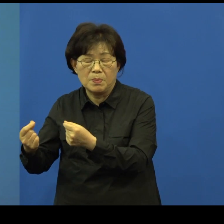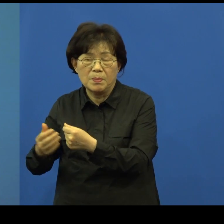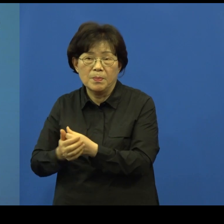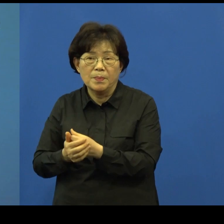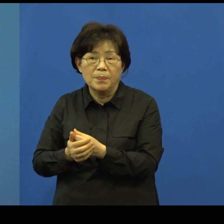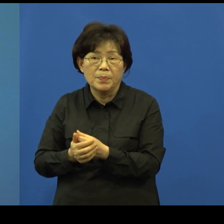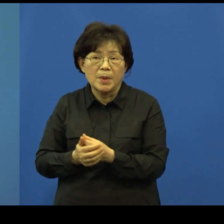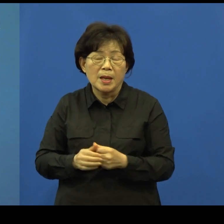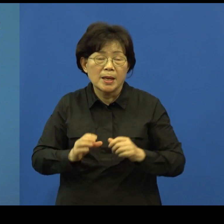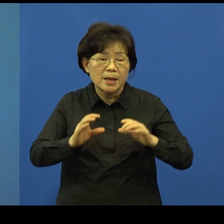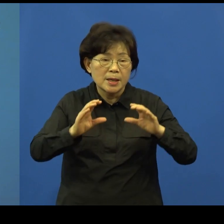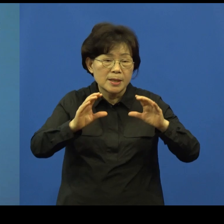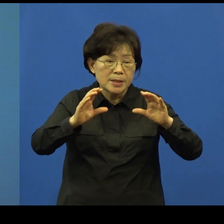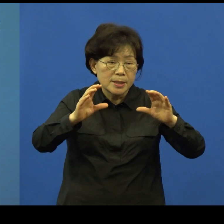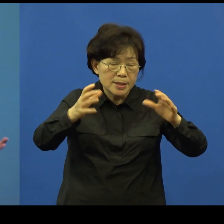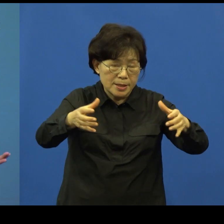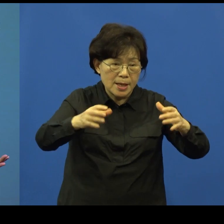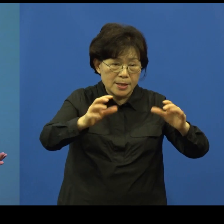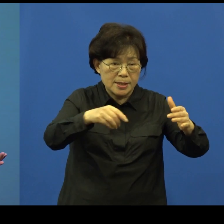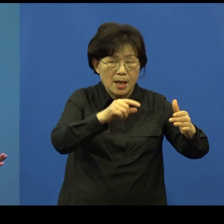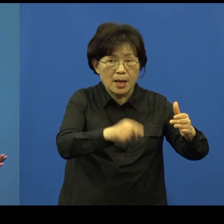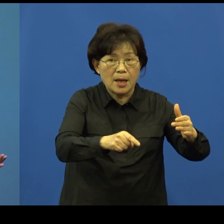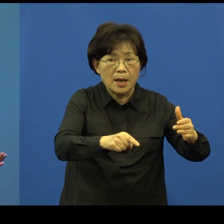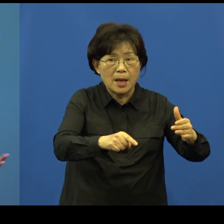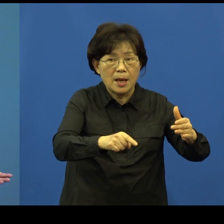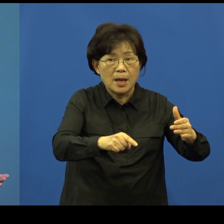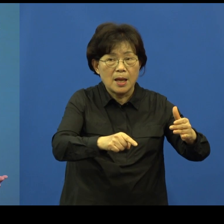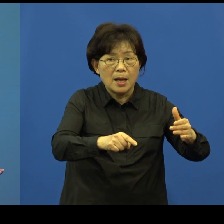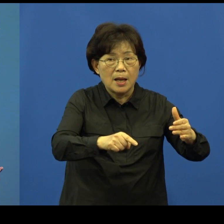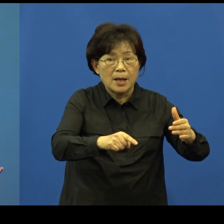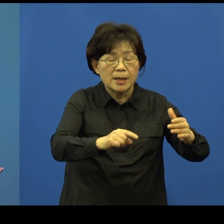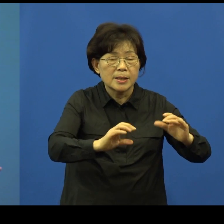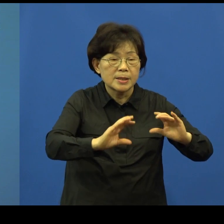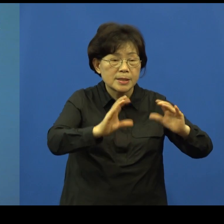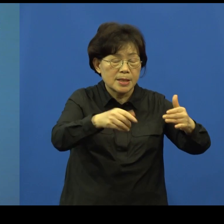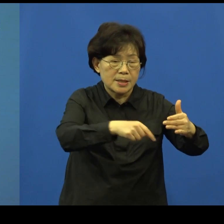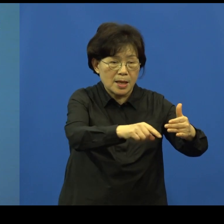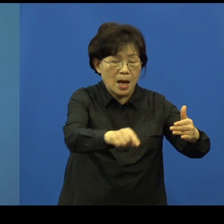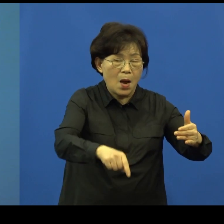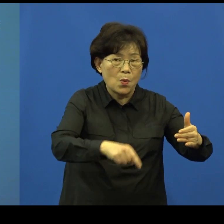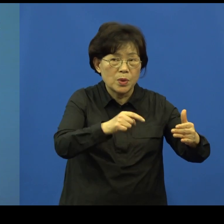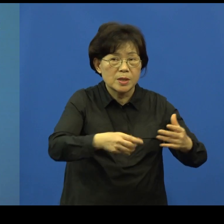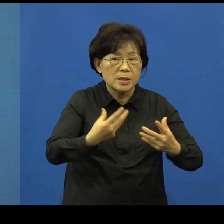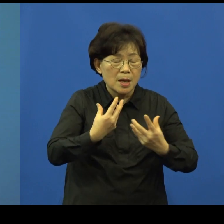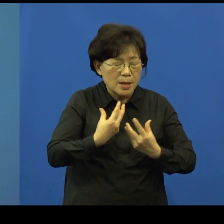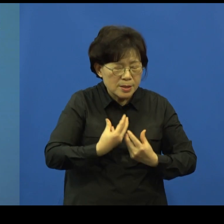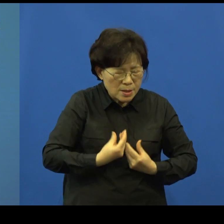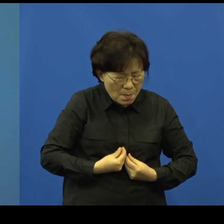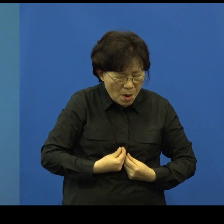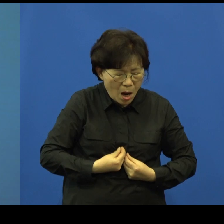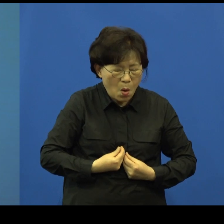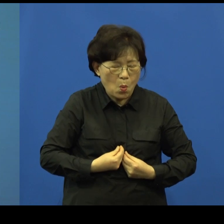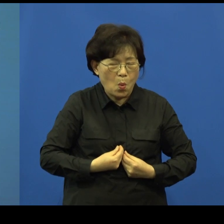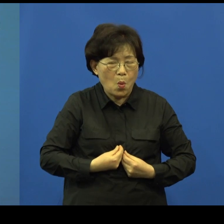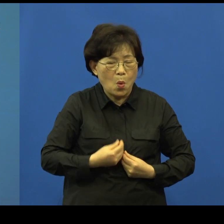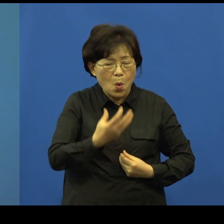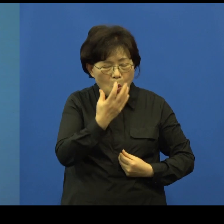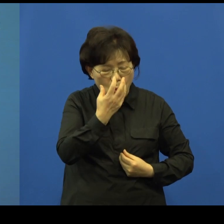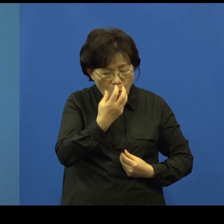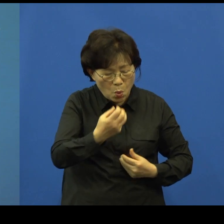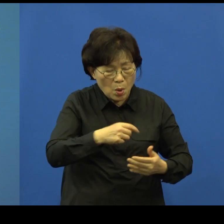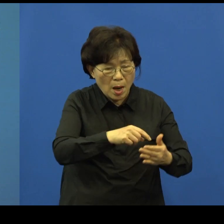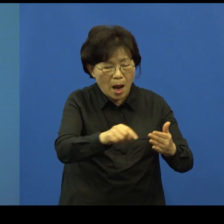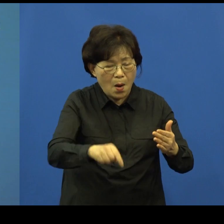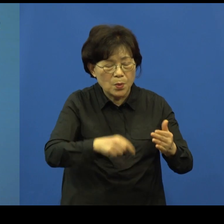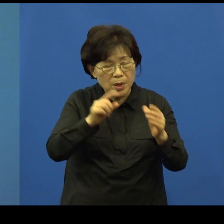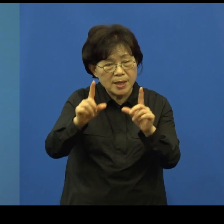여러분, 이 세상에 오늘 시대는요, 절망적인 세상 속에서 정말 낙심과 우울함 속에